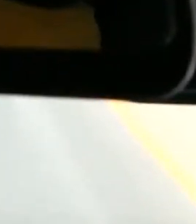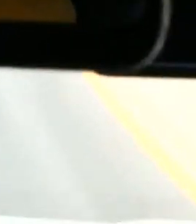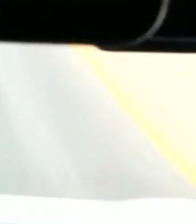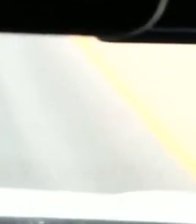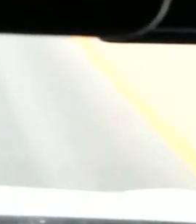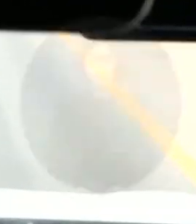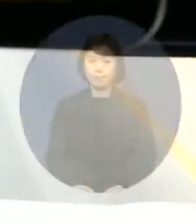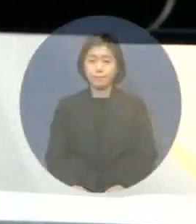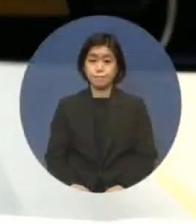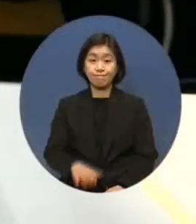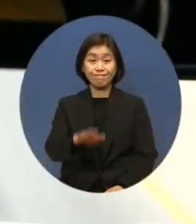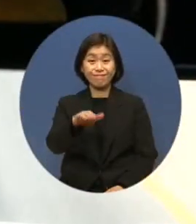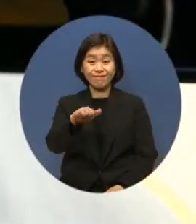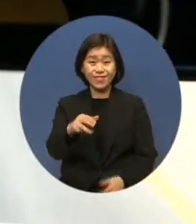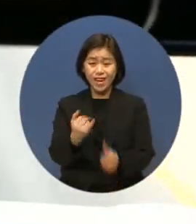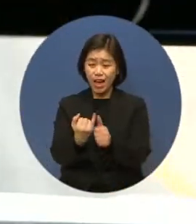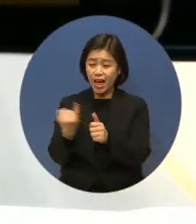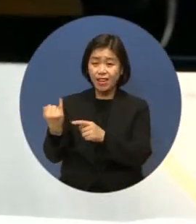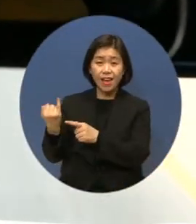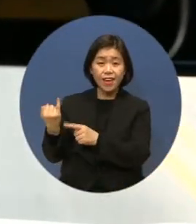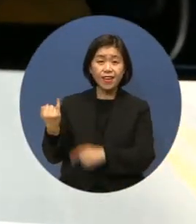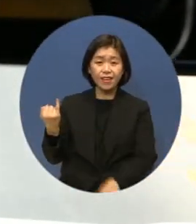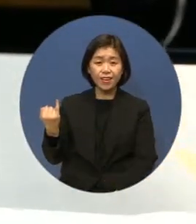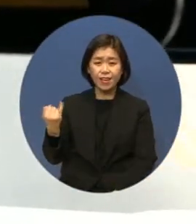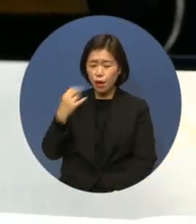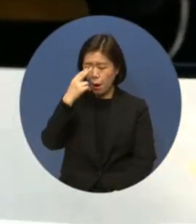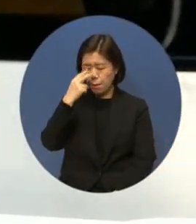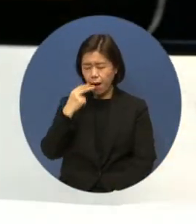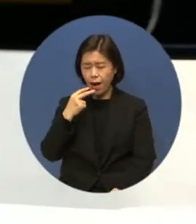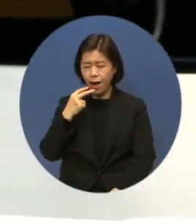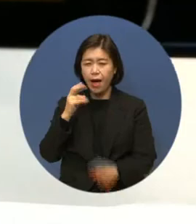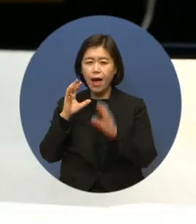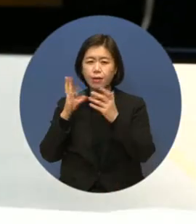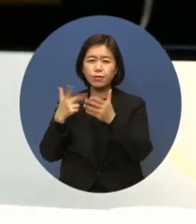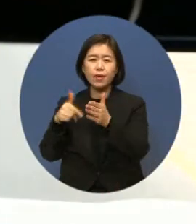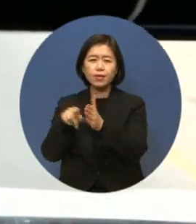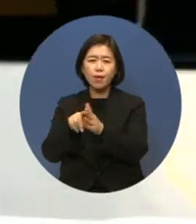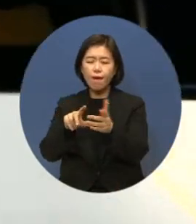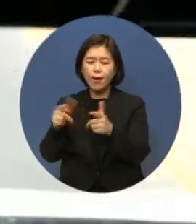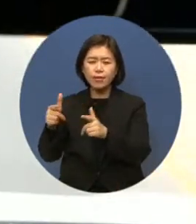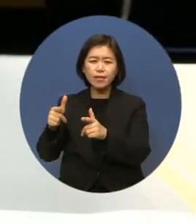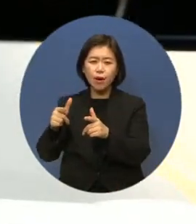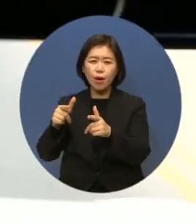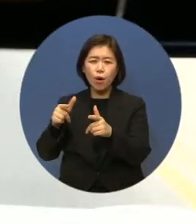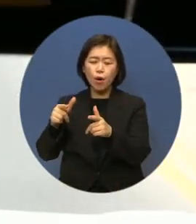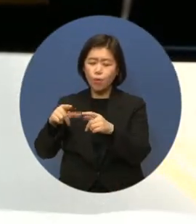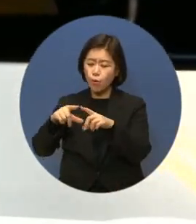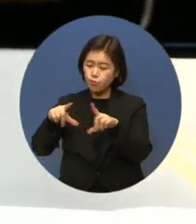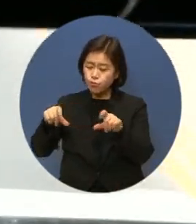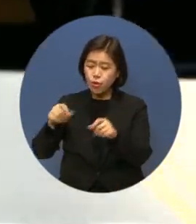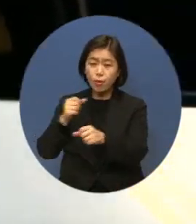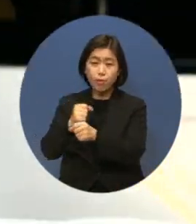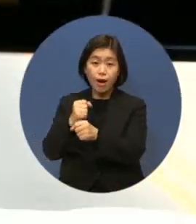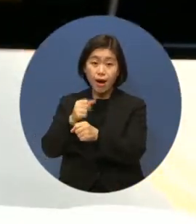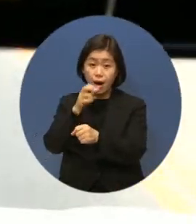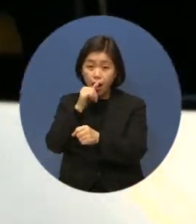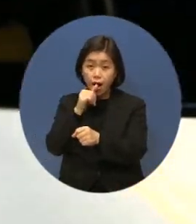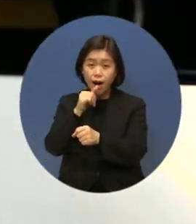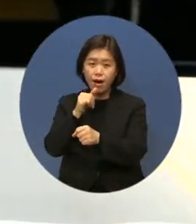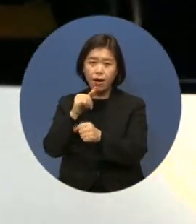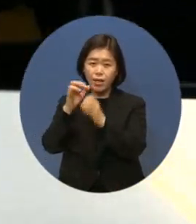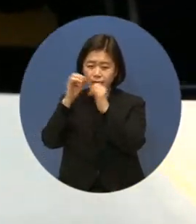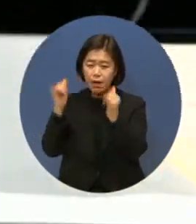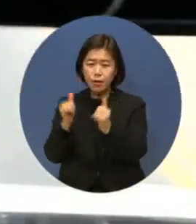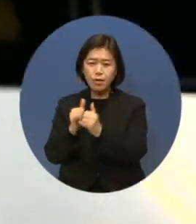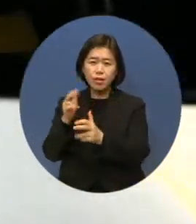이제 아내분이 이제 시각장애 아동 콘텐츠도 만들고 이제 사회적 기업으로서 이제 일을 하시잖아요. 네. 어떠세요?